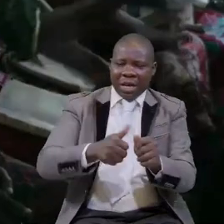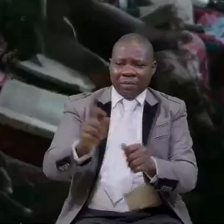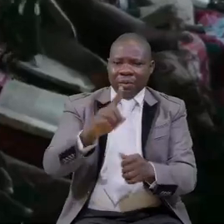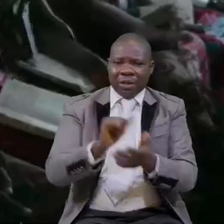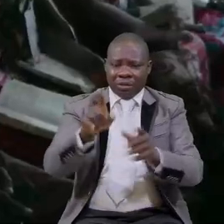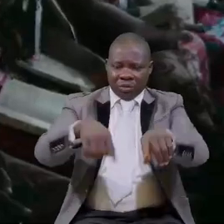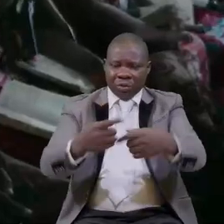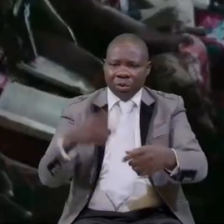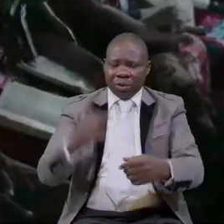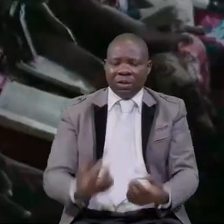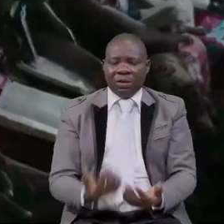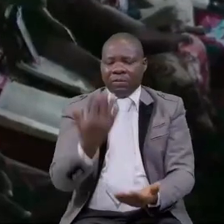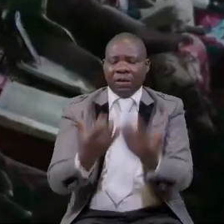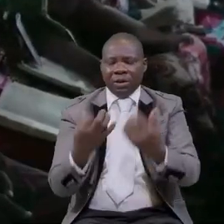partout.